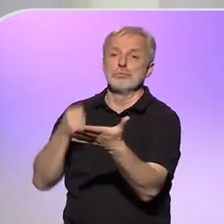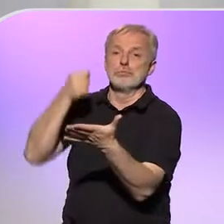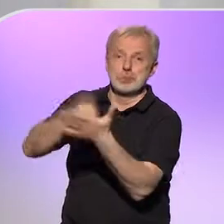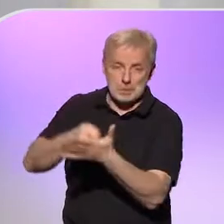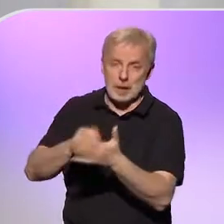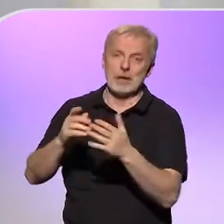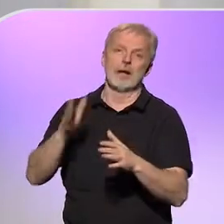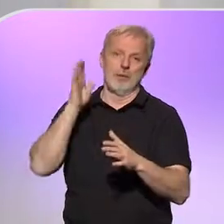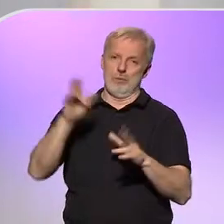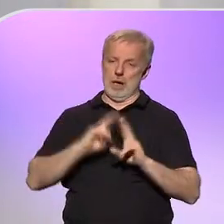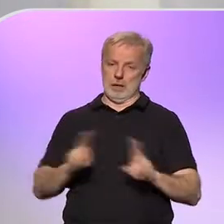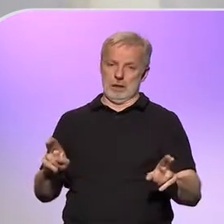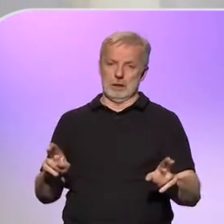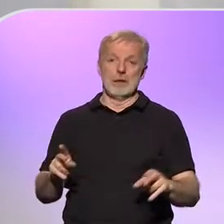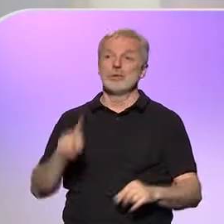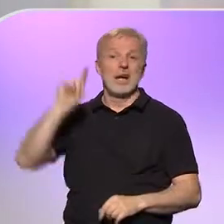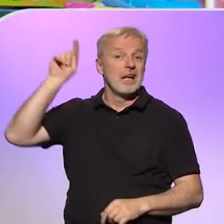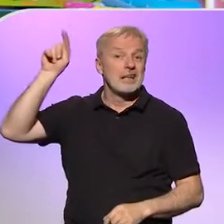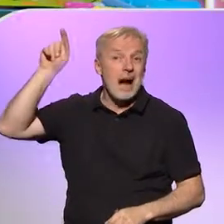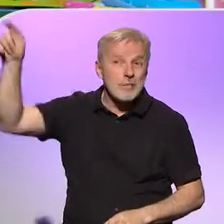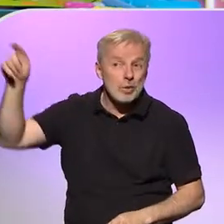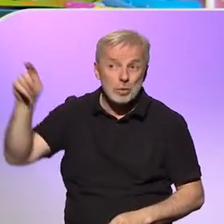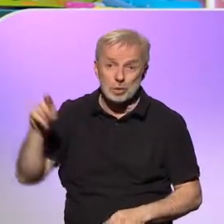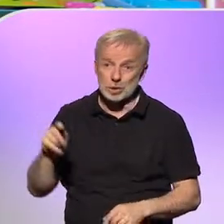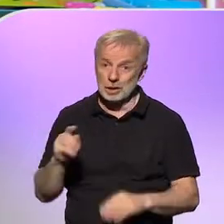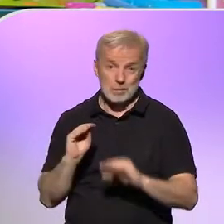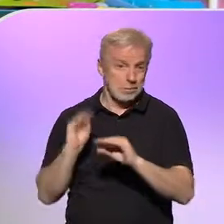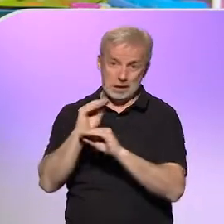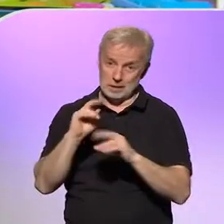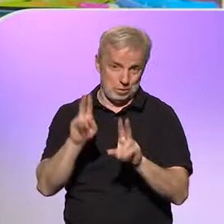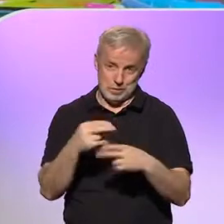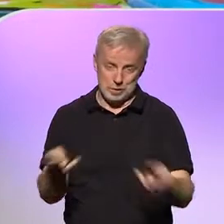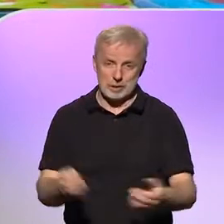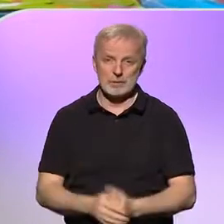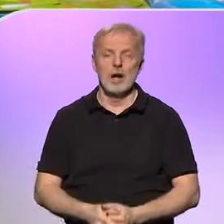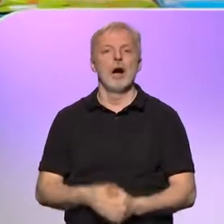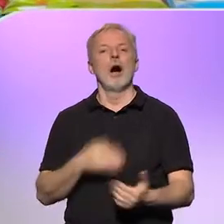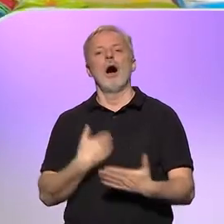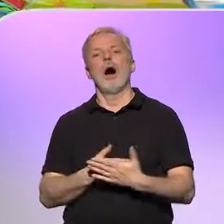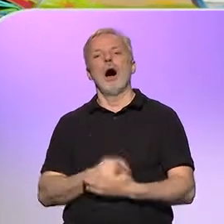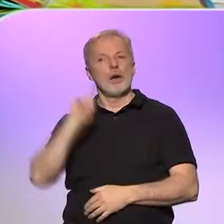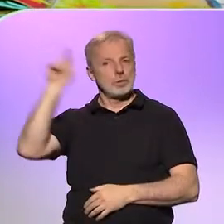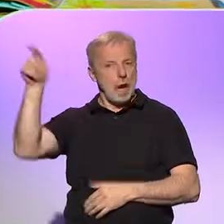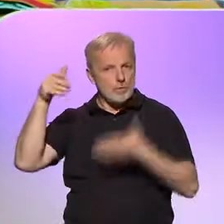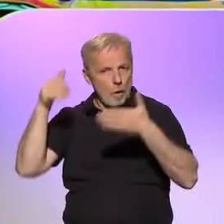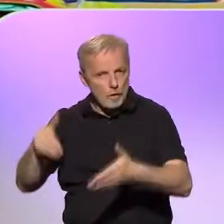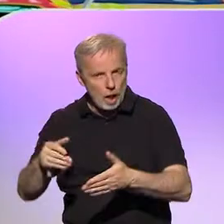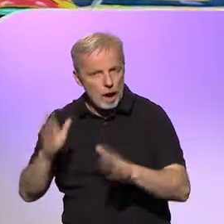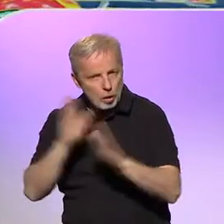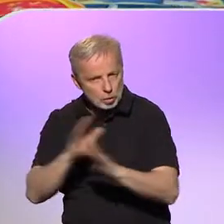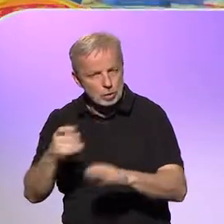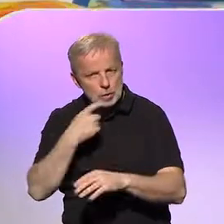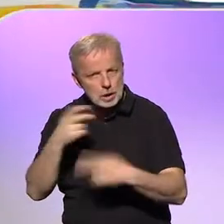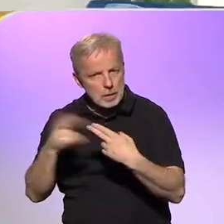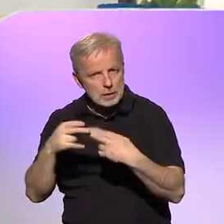klid, protože to nejde dosjednat, když už jste na místě na dovolené, tak už to nejde dosjednat. Aha. Když pak se rozhodneme vlastně na místě, protože chceme něco takového prožít.